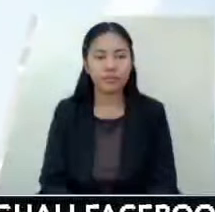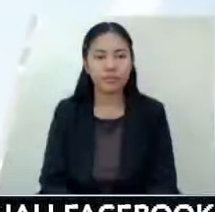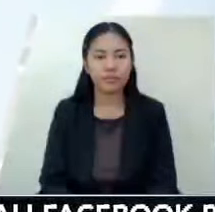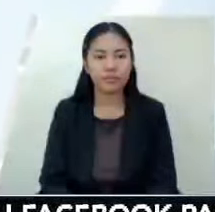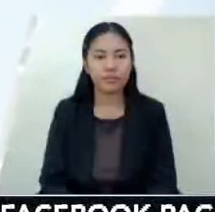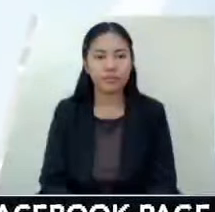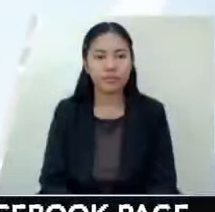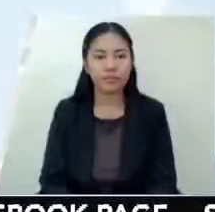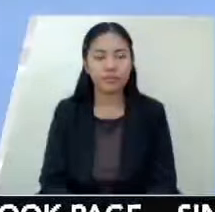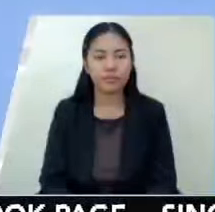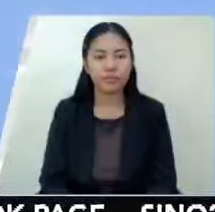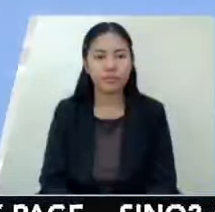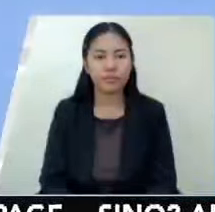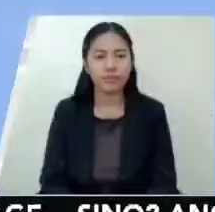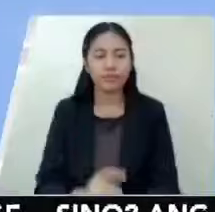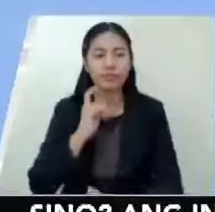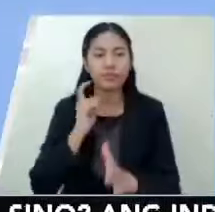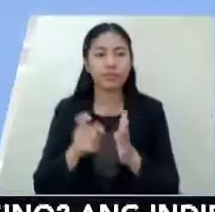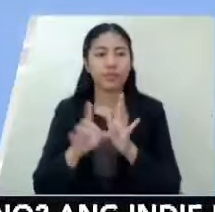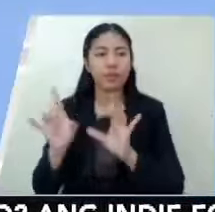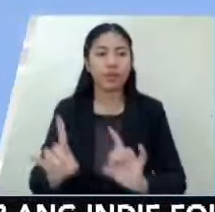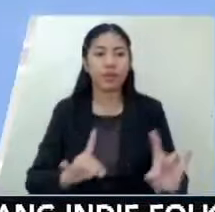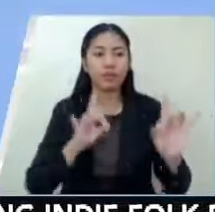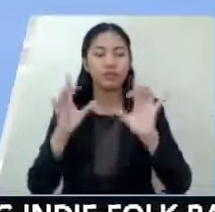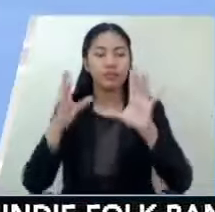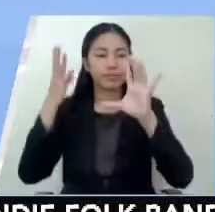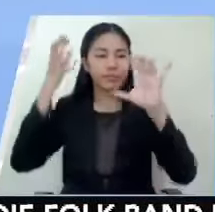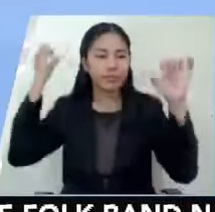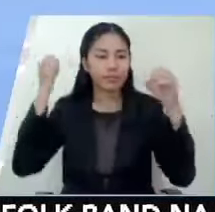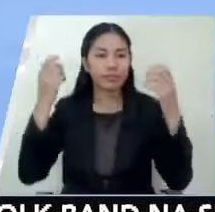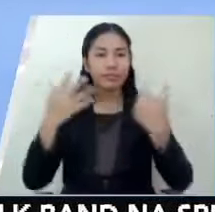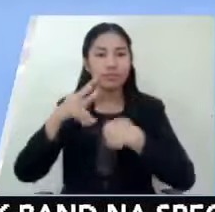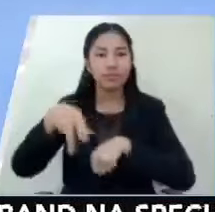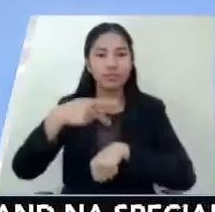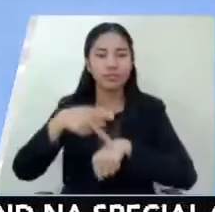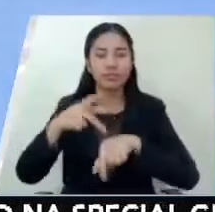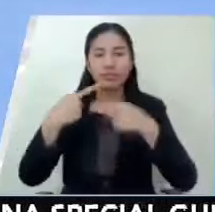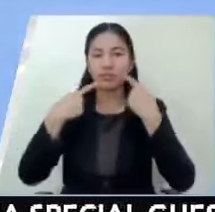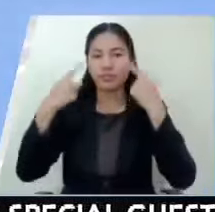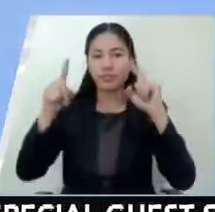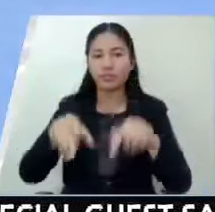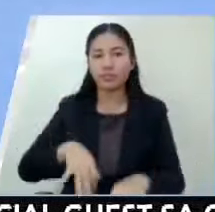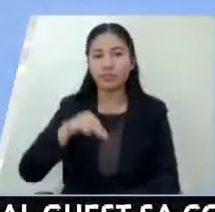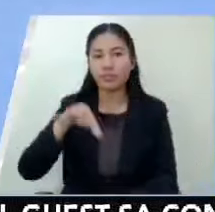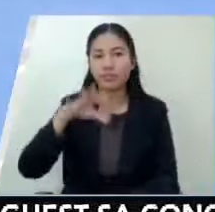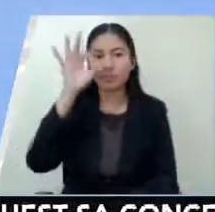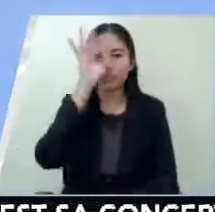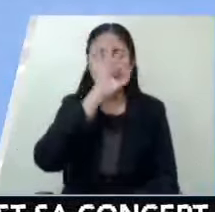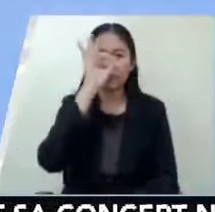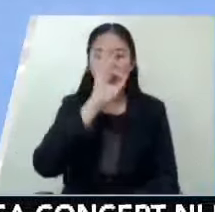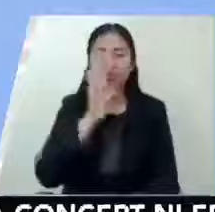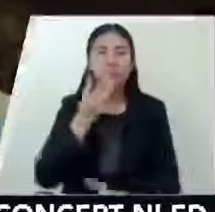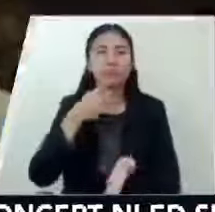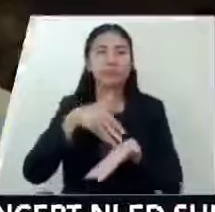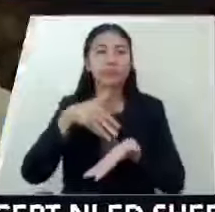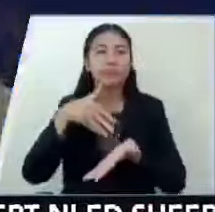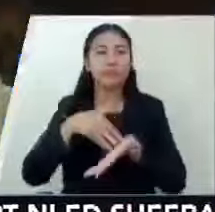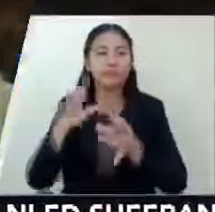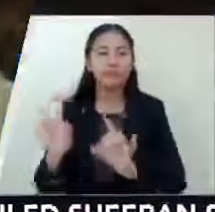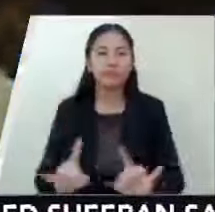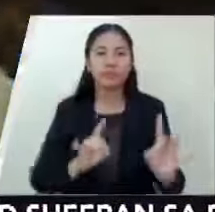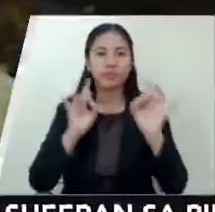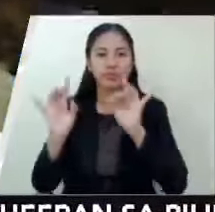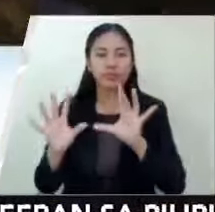Kinilala ng Australian Embassy sa Pilipinas ang tagumpay at kontribusyon ng ilan nating kababayang nag-aral sa Australia. Ginanap po yan sa